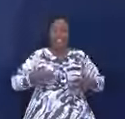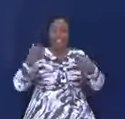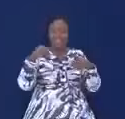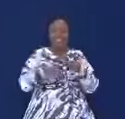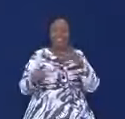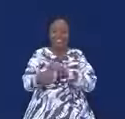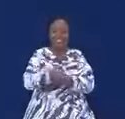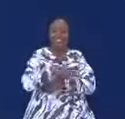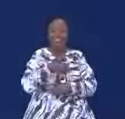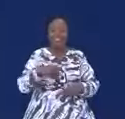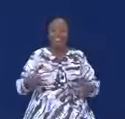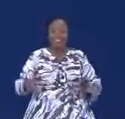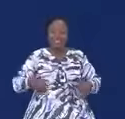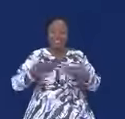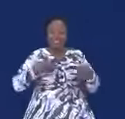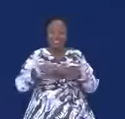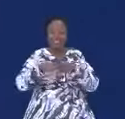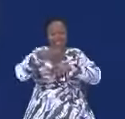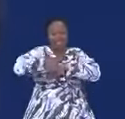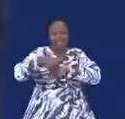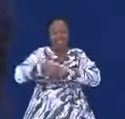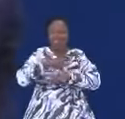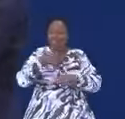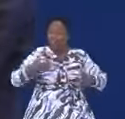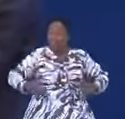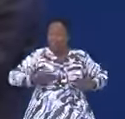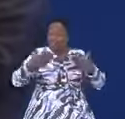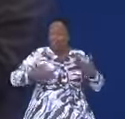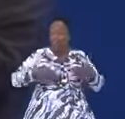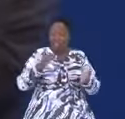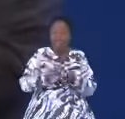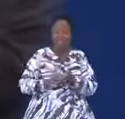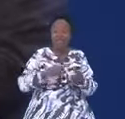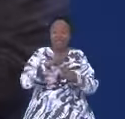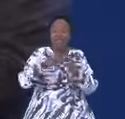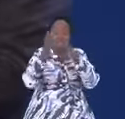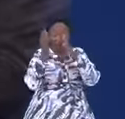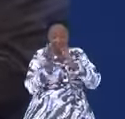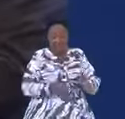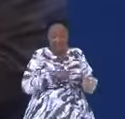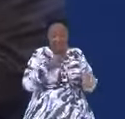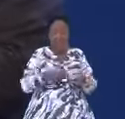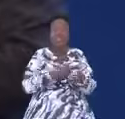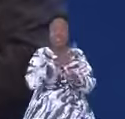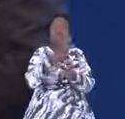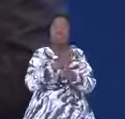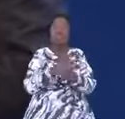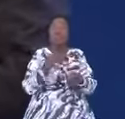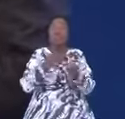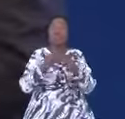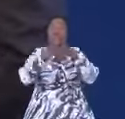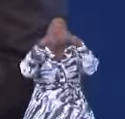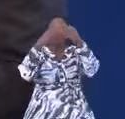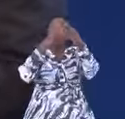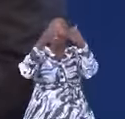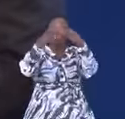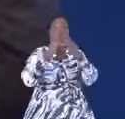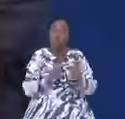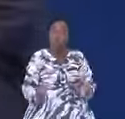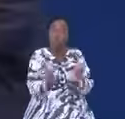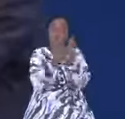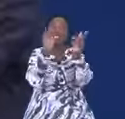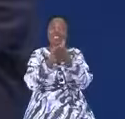lorsque même quitte ce monde et turin contre le juge de tout l'univers et de la viens viens viens